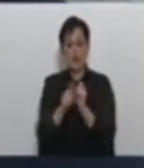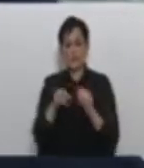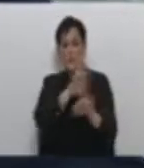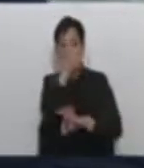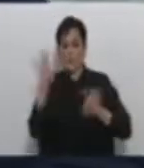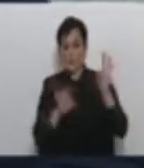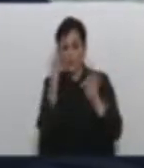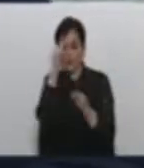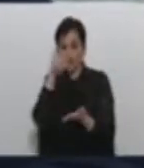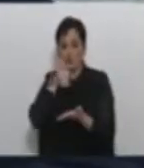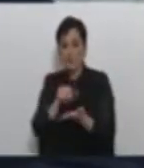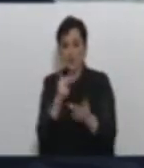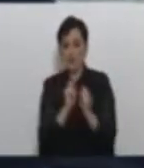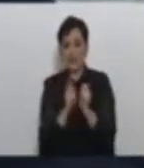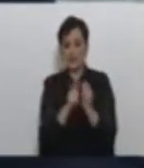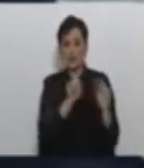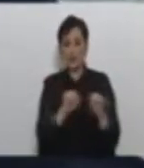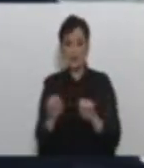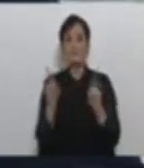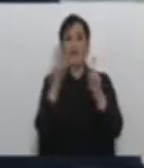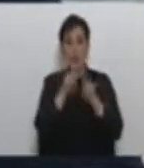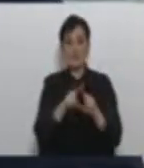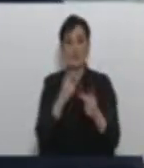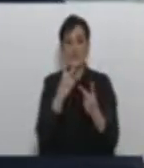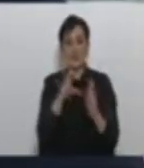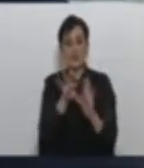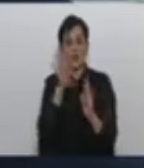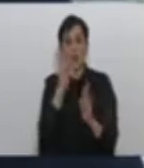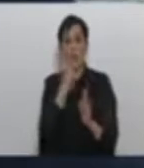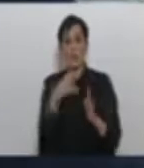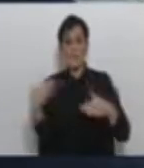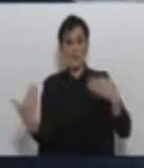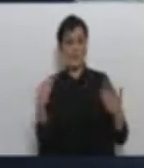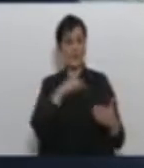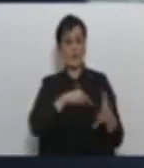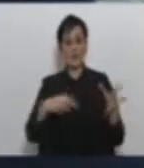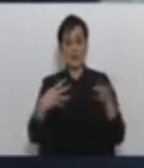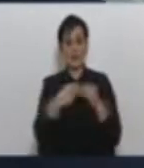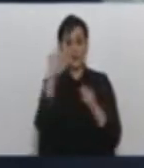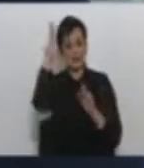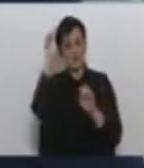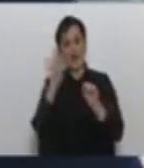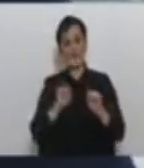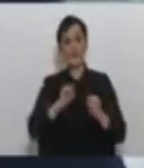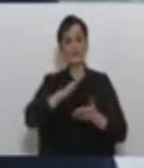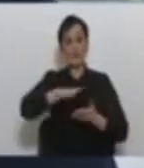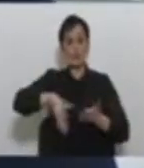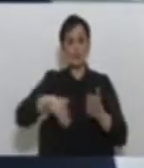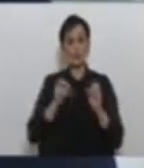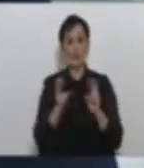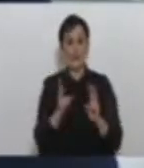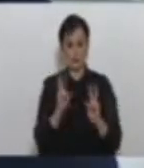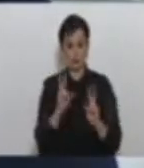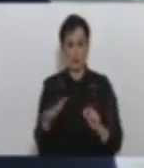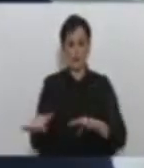საინვესტიციო შესაძლებლობები. ასევე გამოსარჩევია ორმხრივი თანამშრომლობა თავდაცვის და უსაფრთხოების სფეროში და ჩვენ მივიღეთ